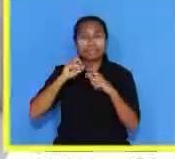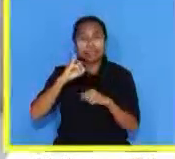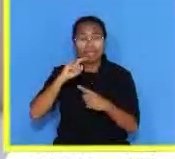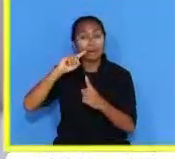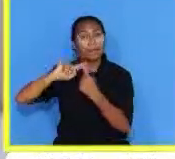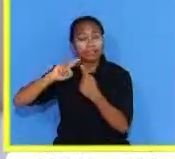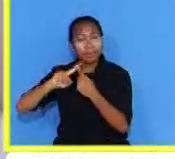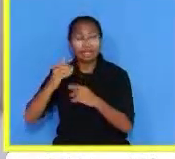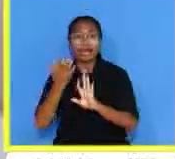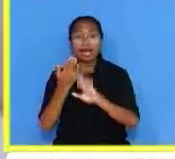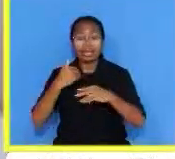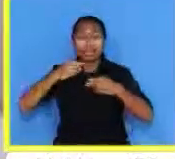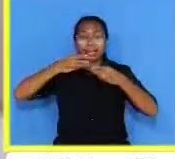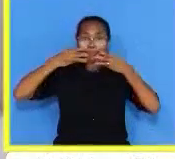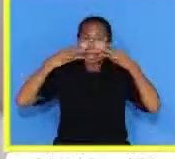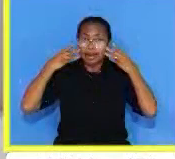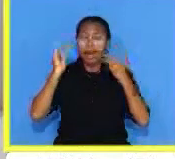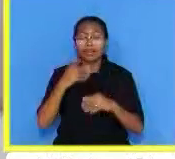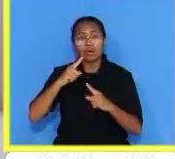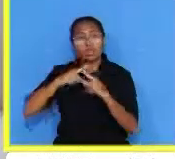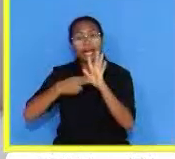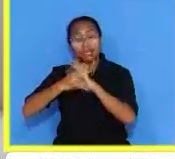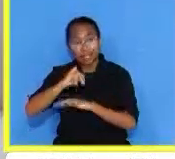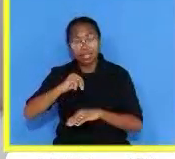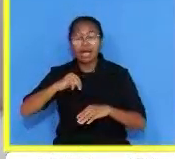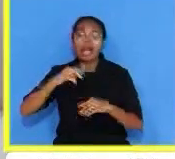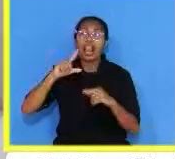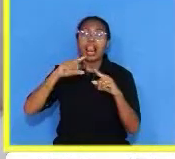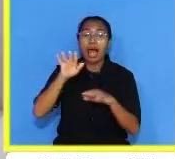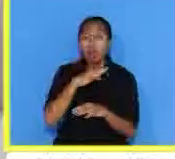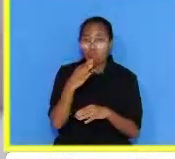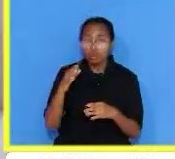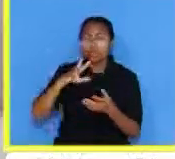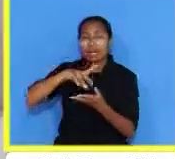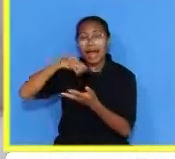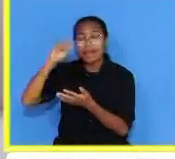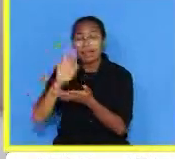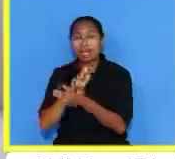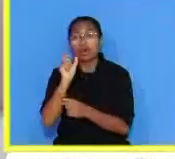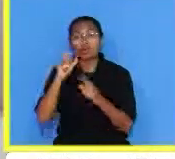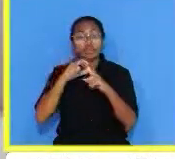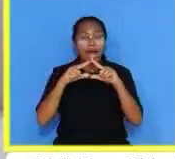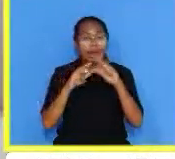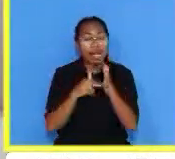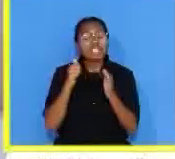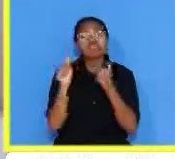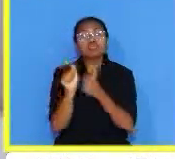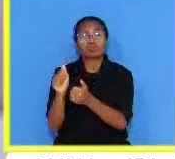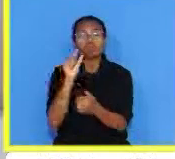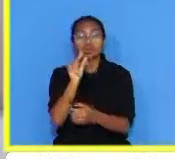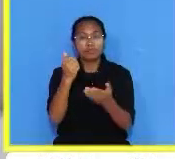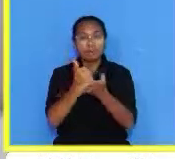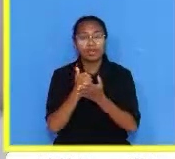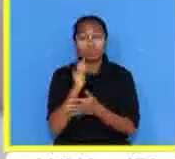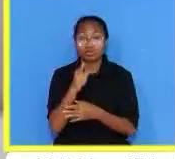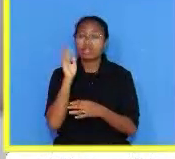teman-teman dari TNI baik Angkatan Darat, Angkatan Laut atau Angkatan Udara itu ikut membantu. Kemudian juga